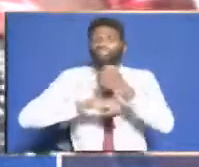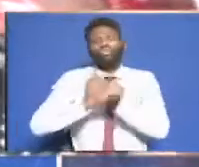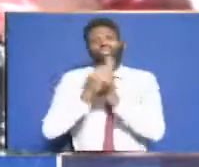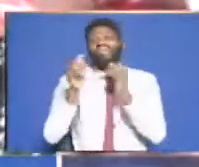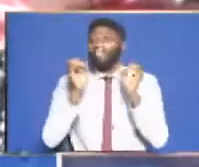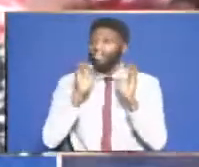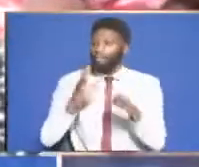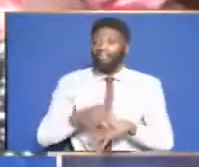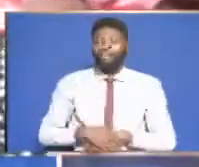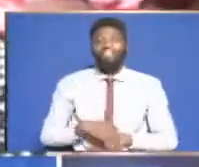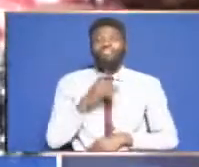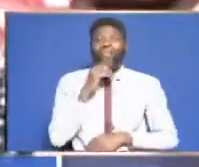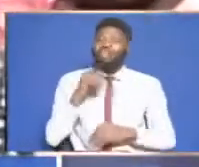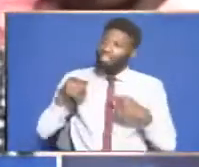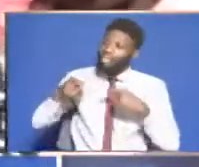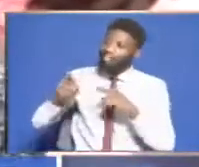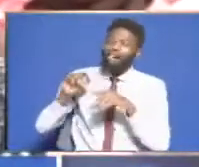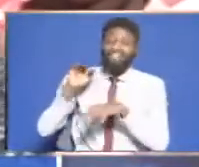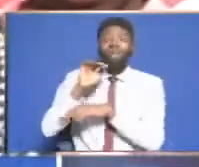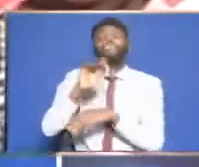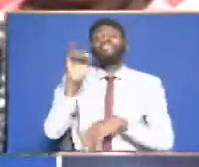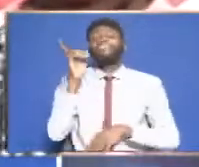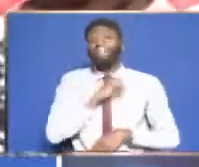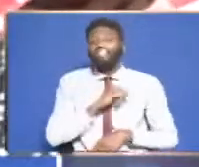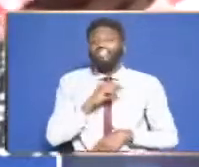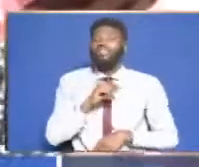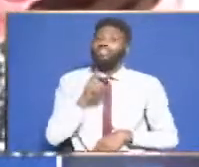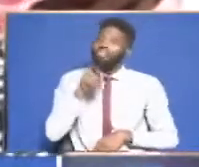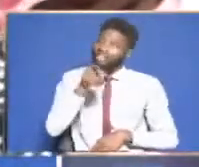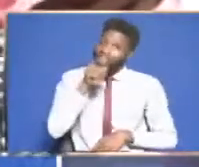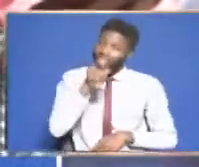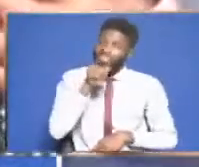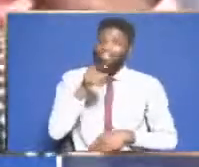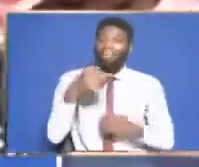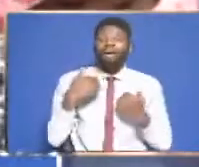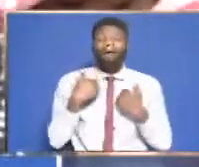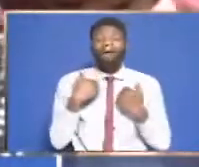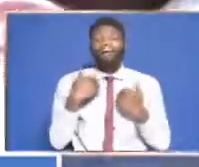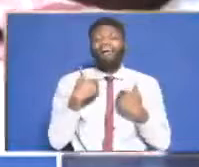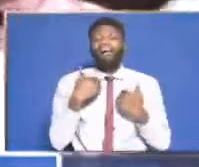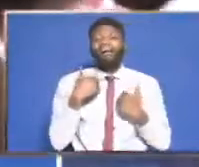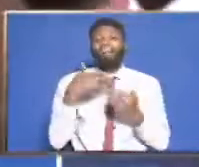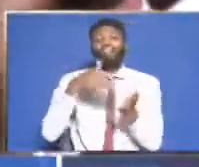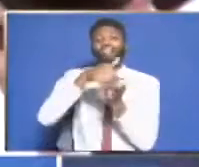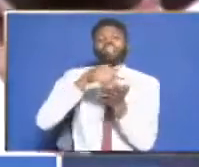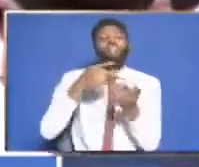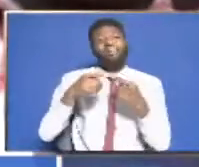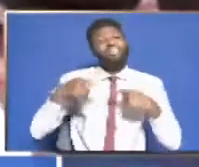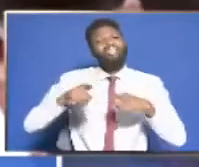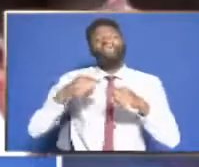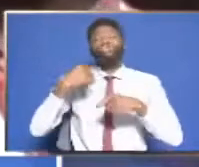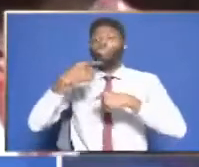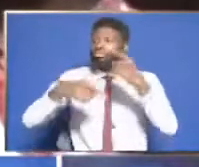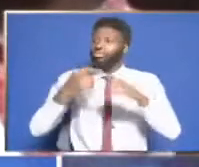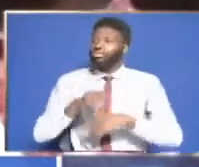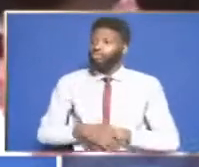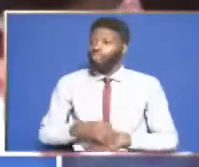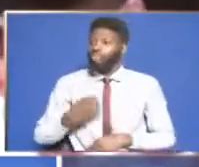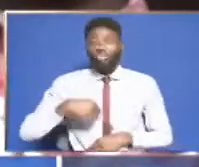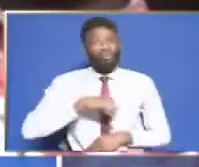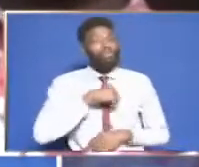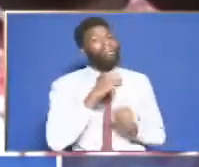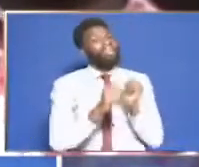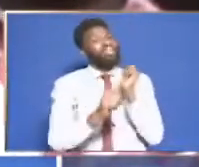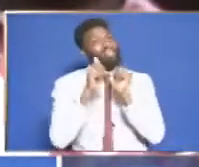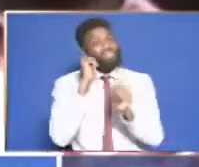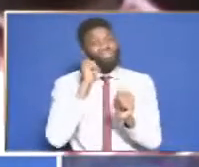mwenyewe alikuwa kwa hapo na anawaambia kabla hawajagusa anawaambia hii kitu inatindika lakini waliendelea tu. Sisi hatukatai ni illegal. Sawa, hivyo ndio